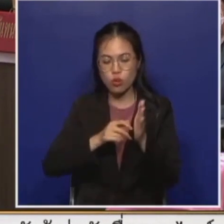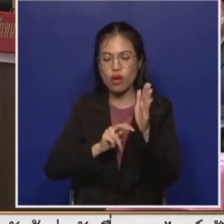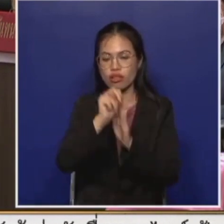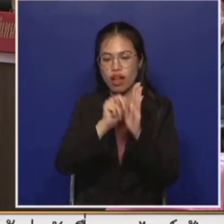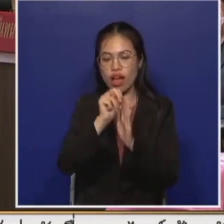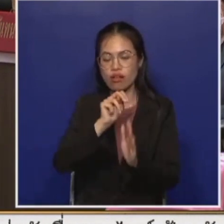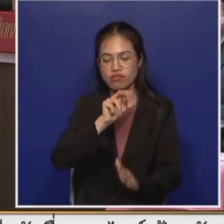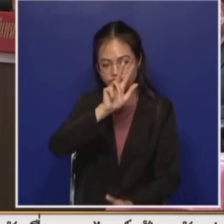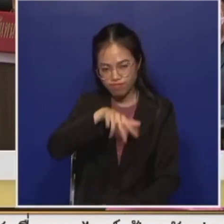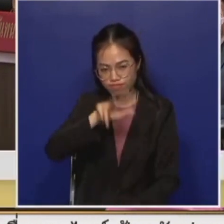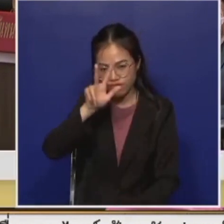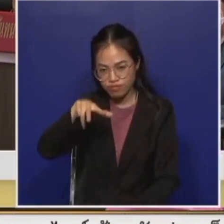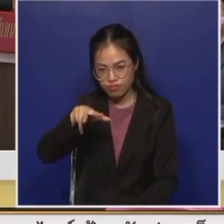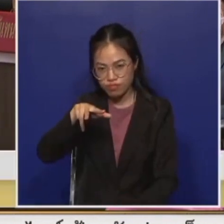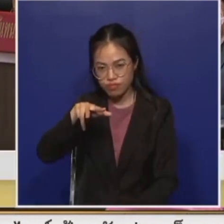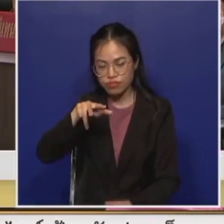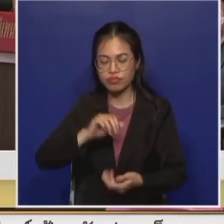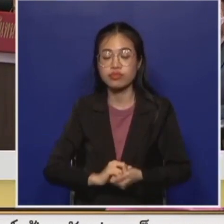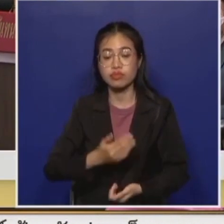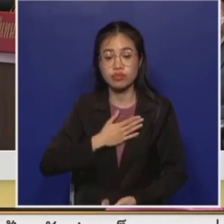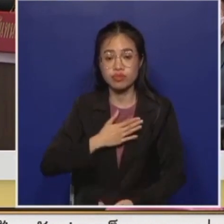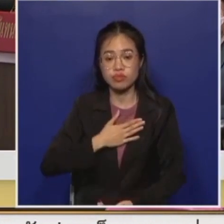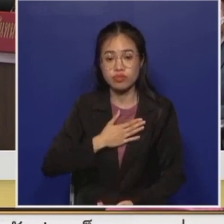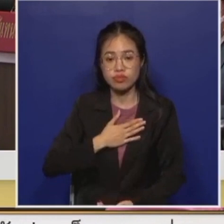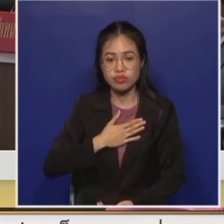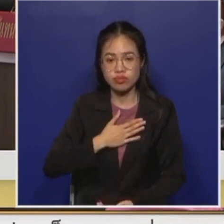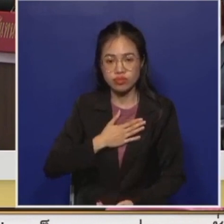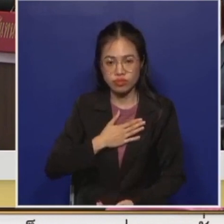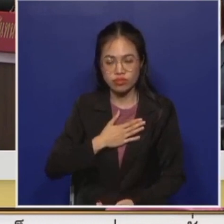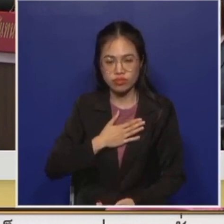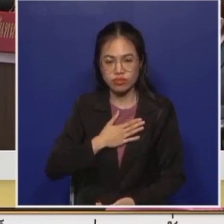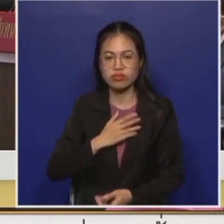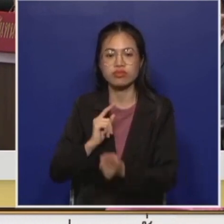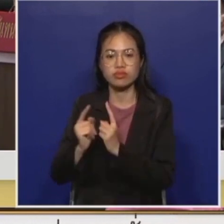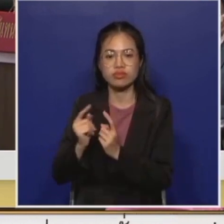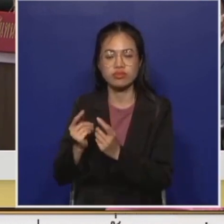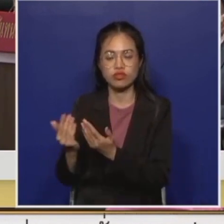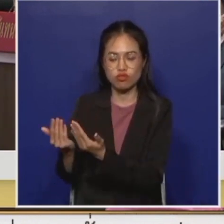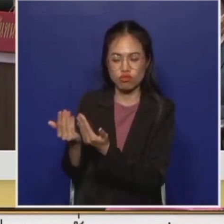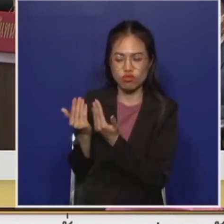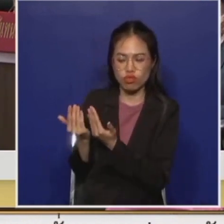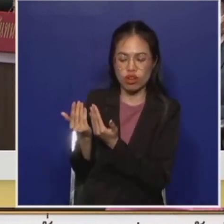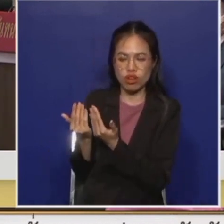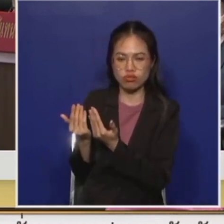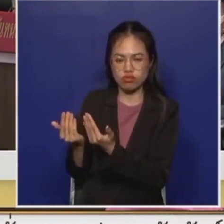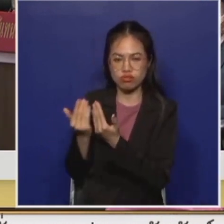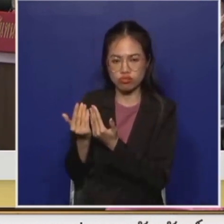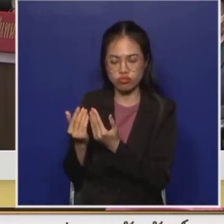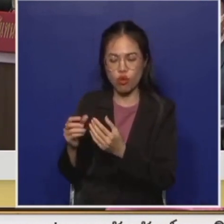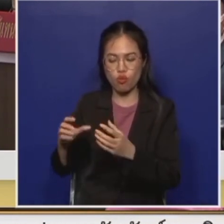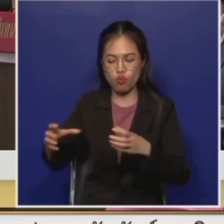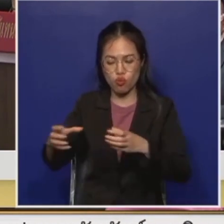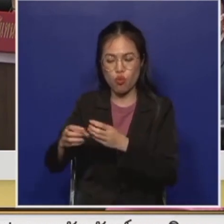กเพื่อไทยกระผม ได้รับบ้มหมายจากผู้นำฝ่ายค้าในสภาพพทธนรัศดร